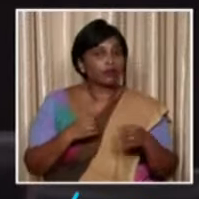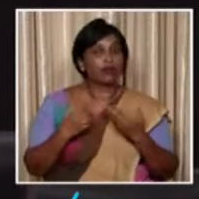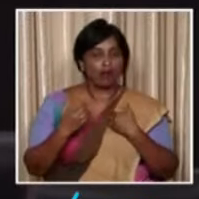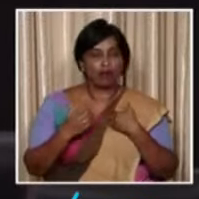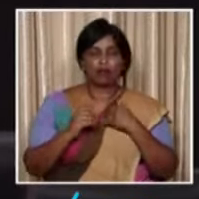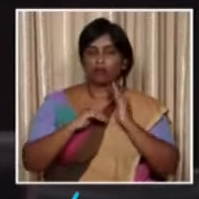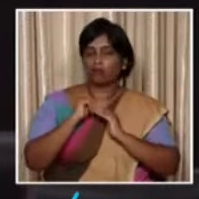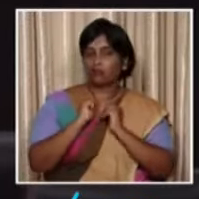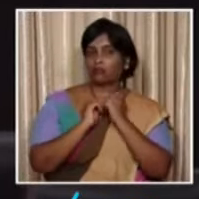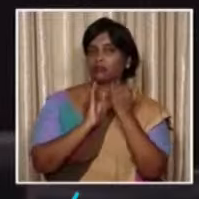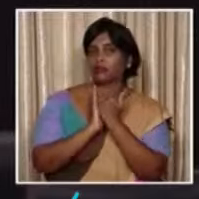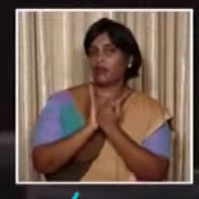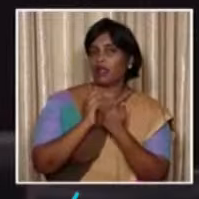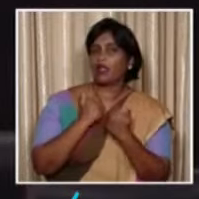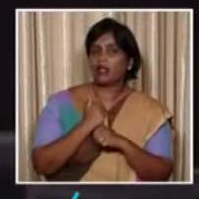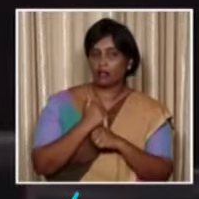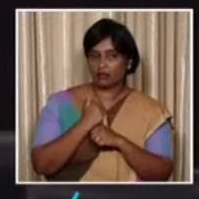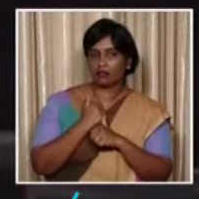යම් පිළිවෙලක් හැදුවා